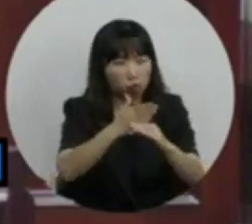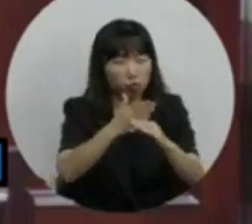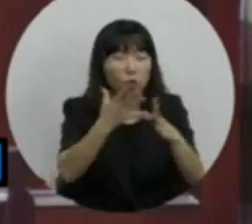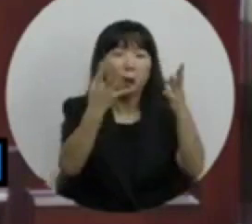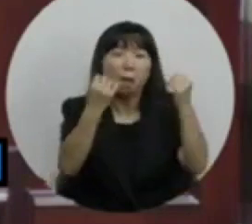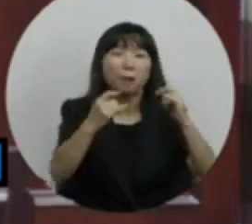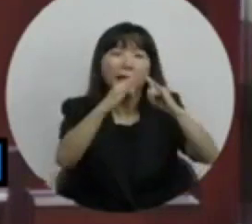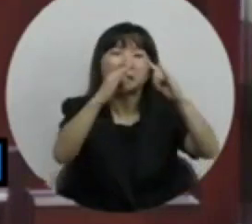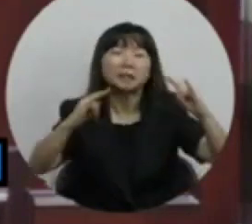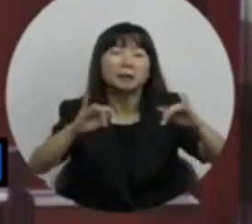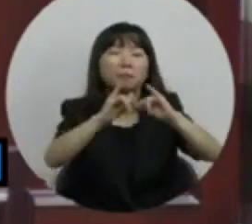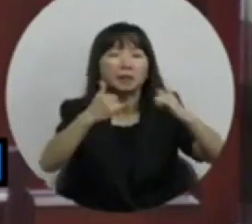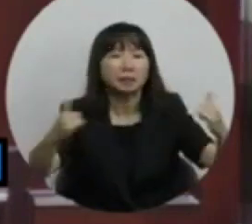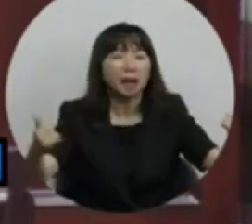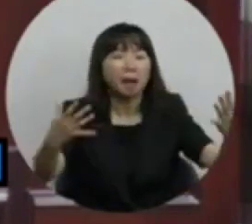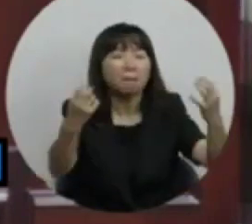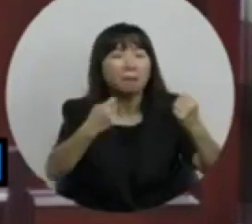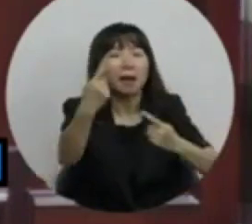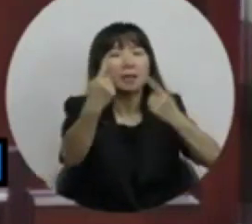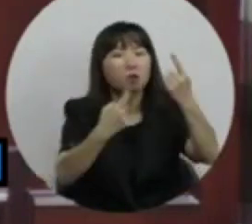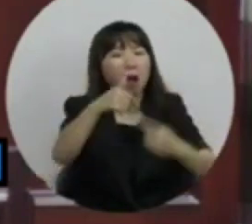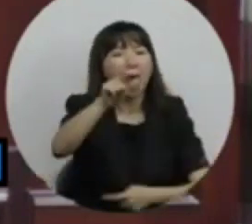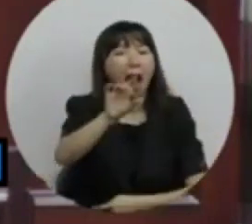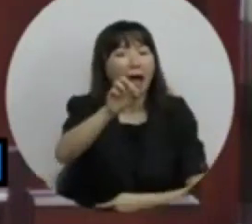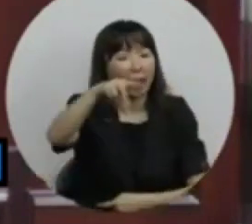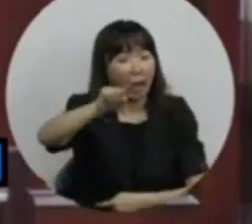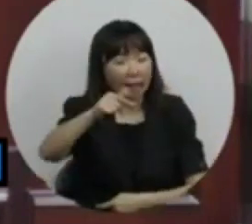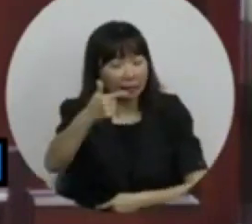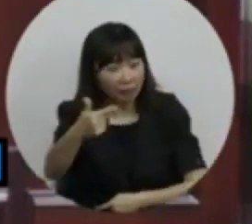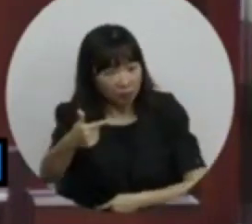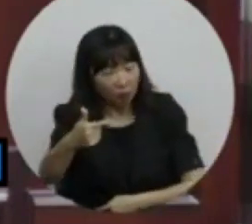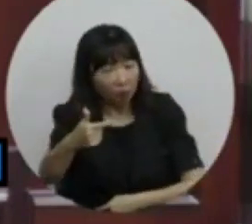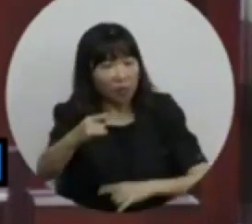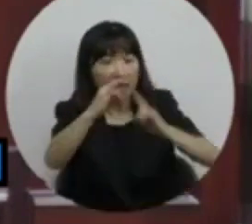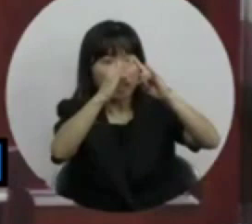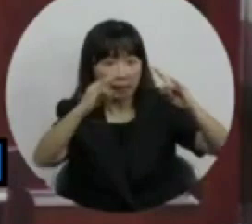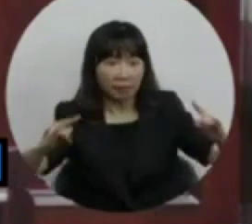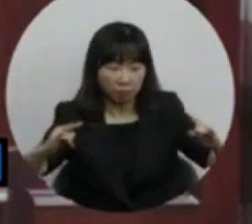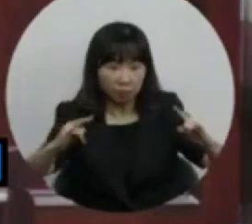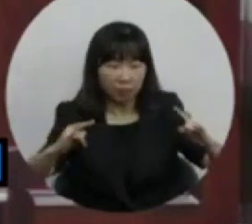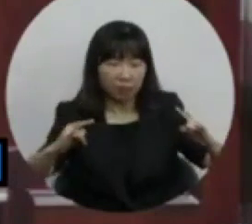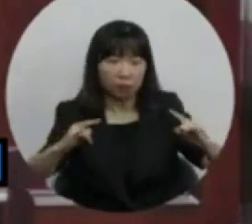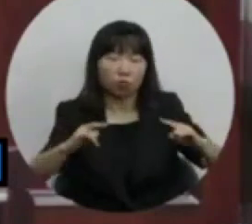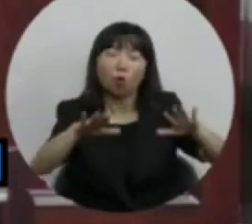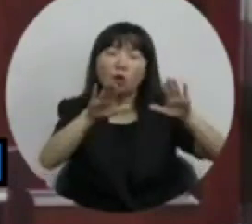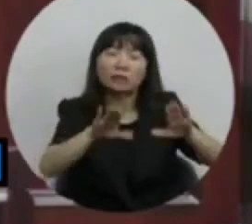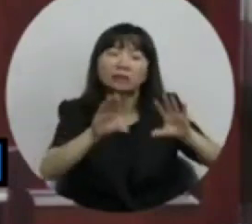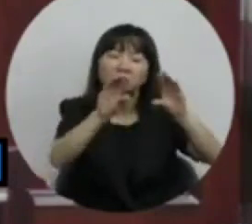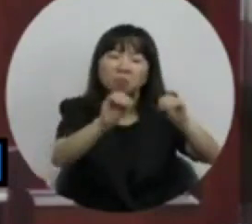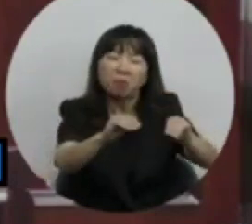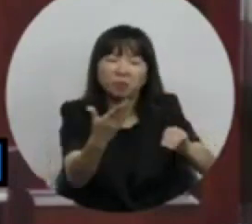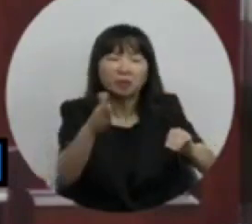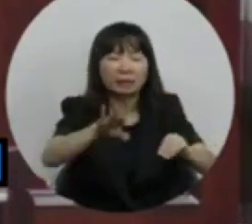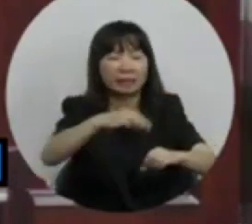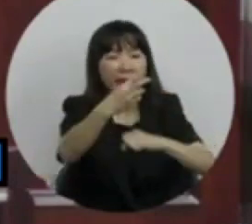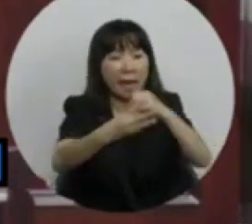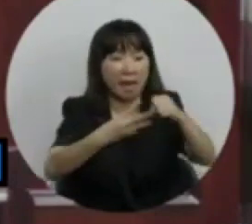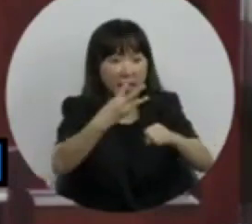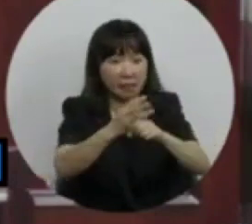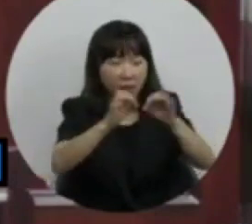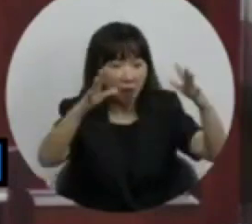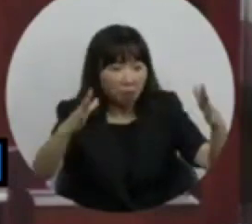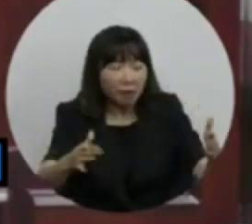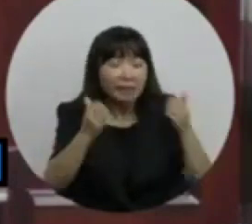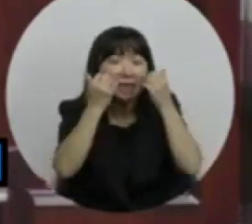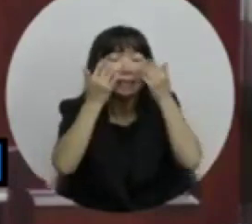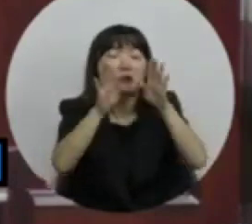많은 캠핑객이 방문하던 강천섬 캠핑장도 운영을 중단한 지 3년 만에 새롭게 정비되어